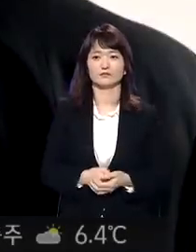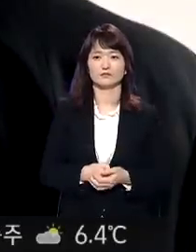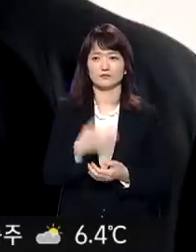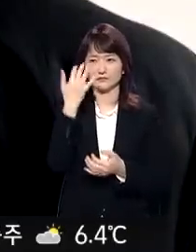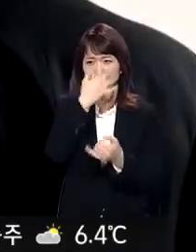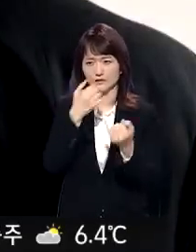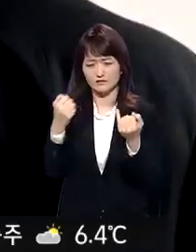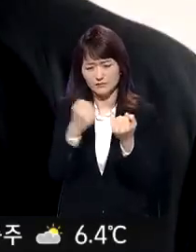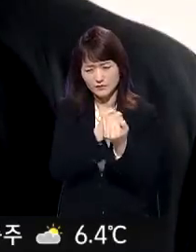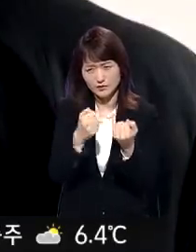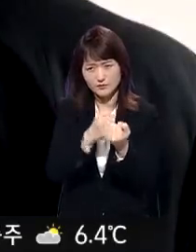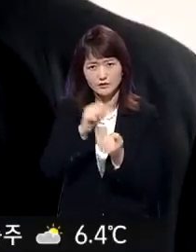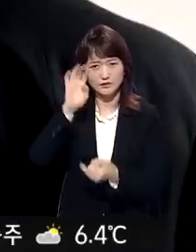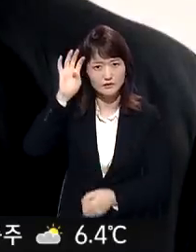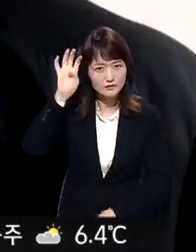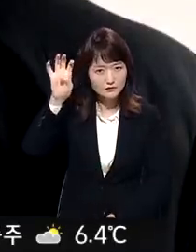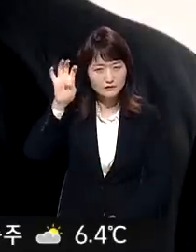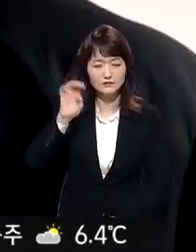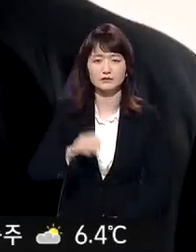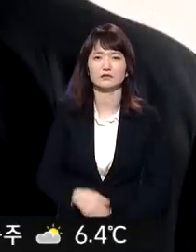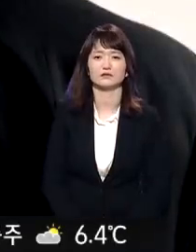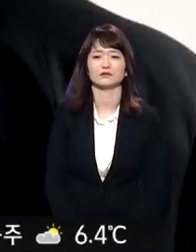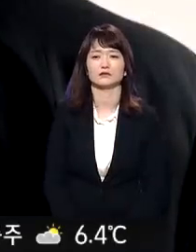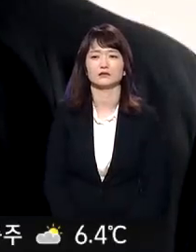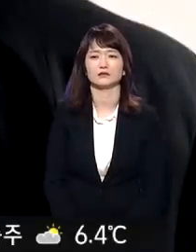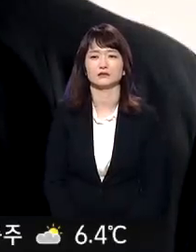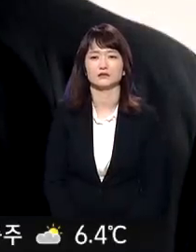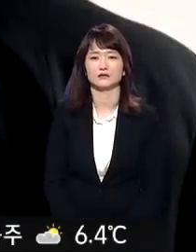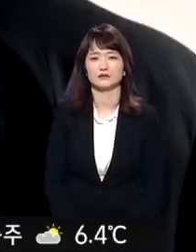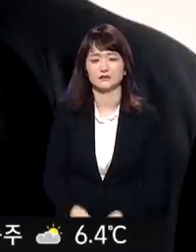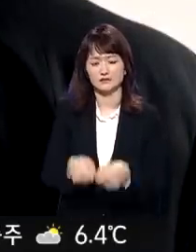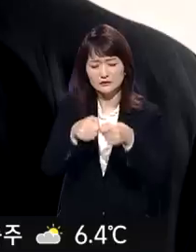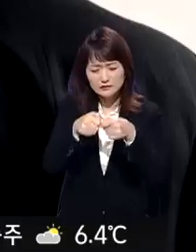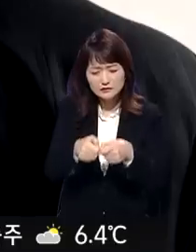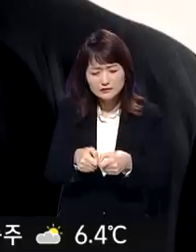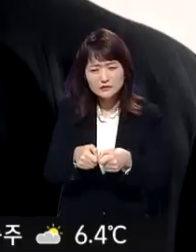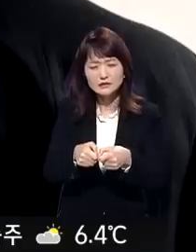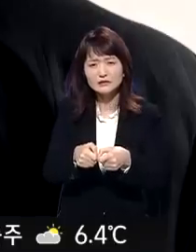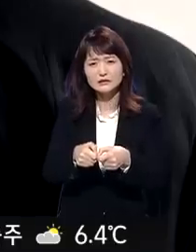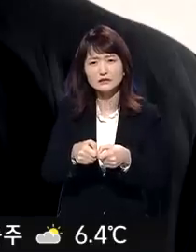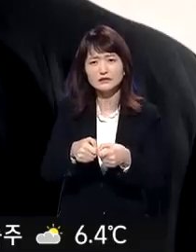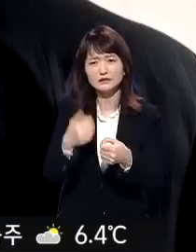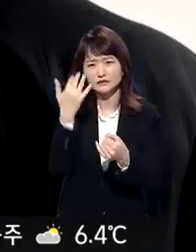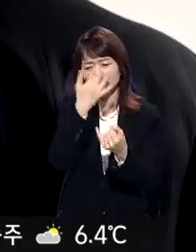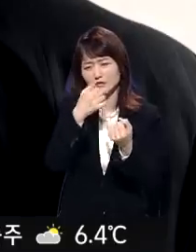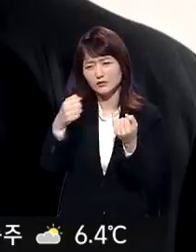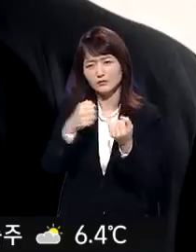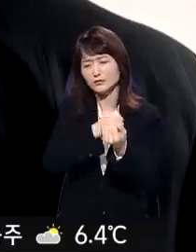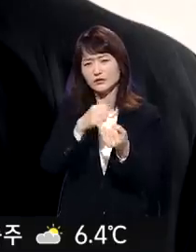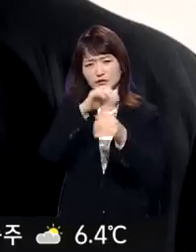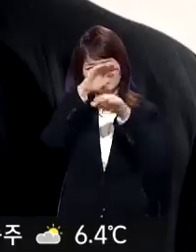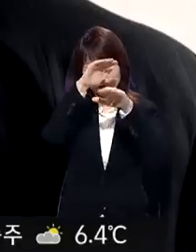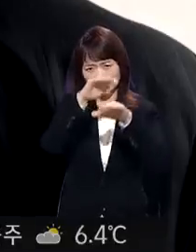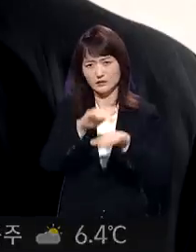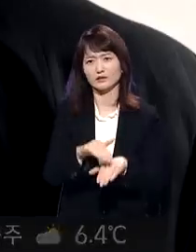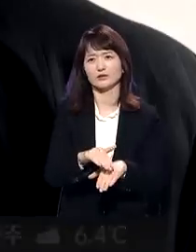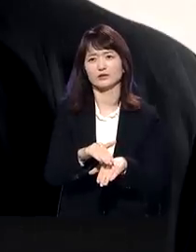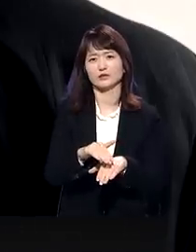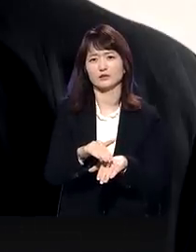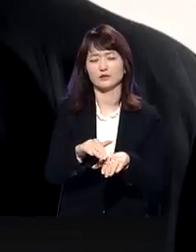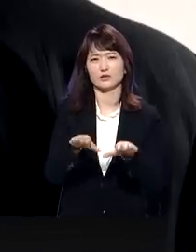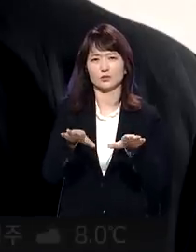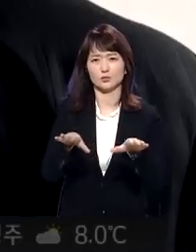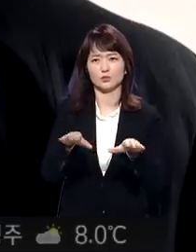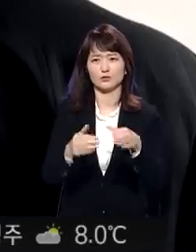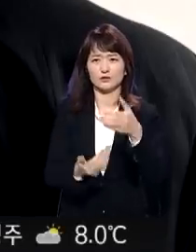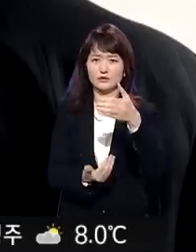범죄를 저질렀습니다. 예, 뭐 너무 구체적인 또 이 범행 내용이나 이런 거는 좀 저희가 이제 오늘